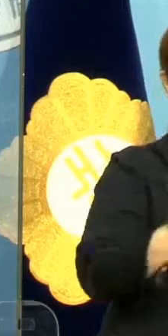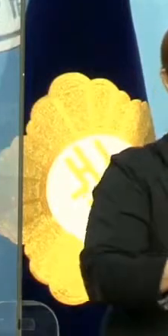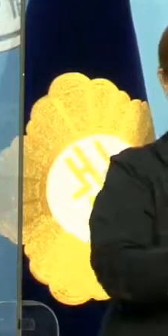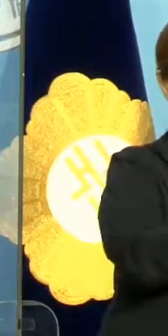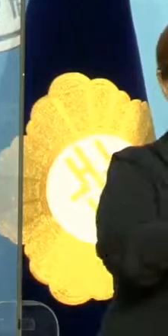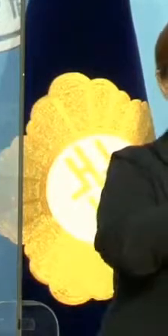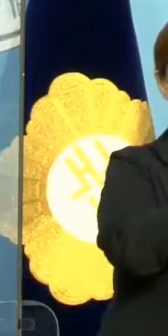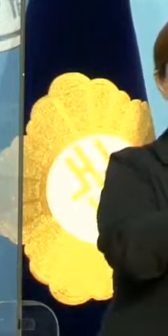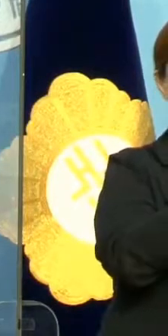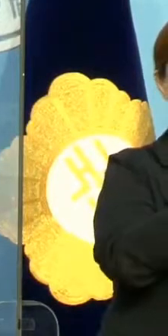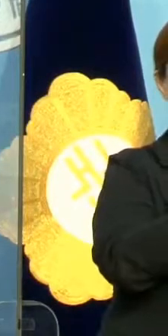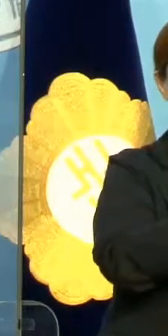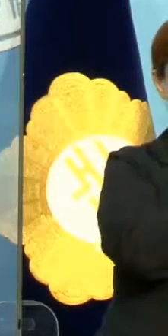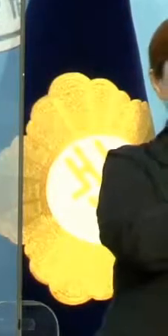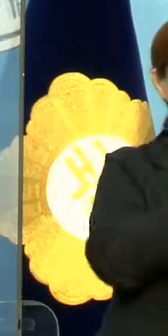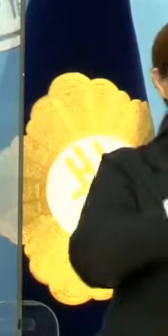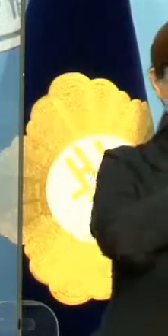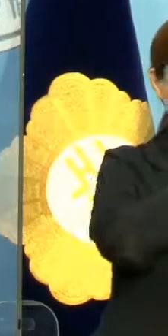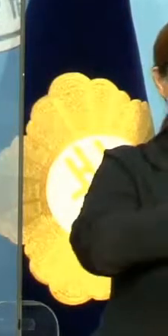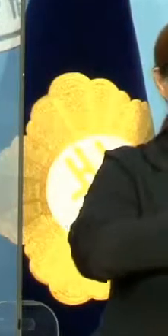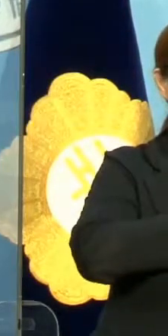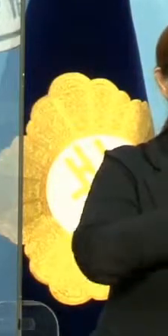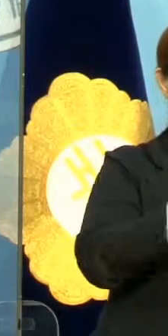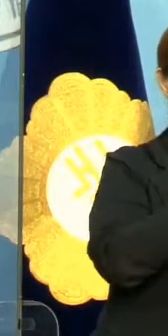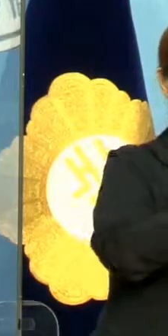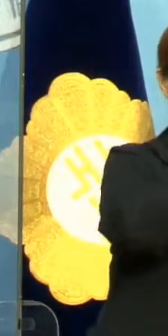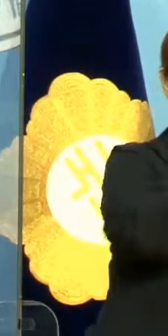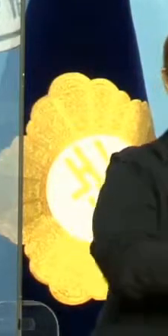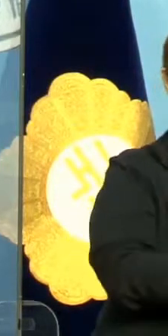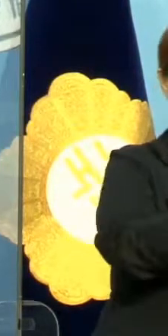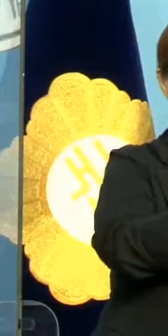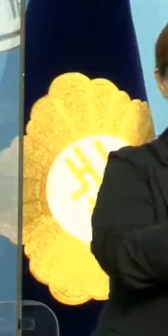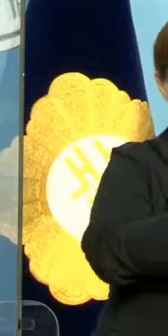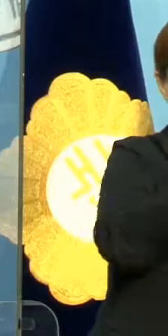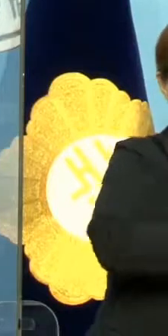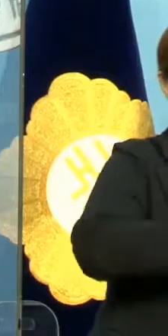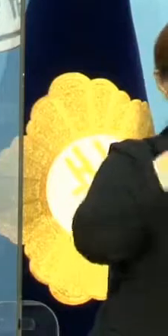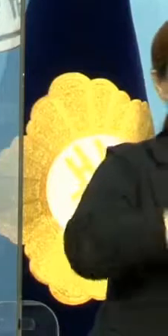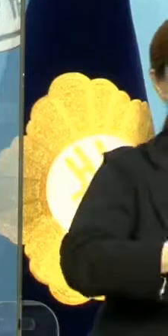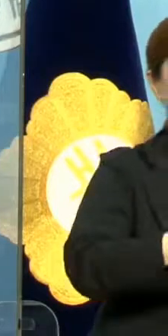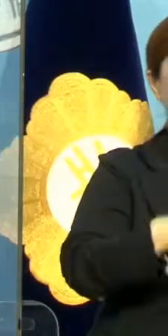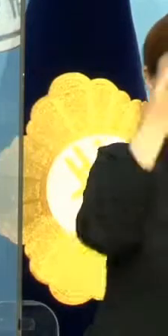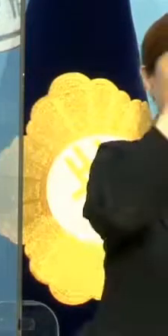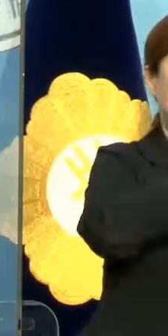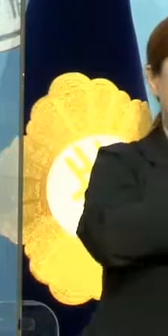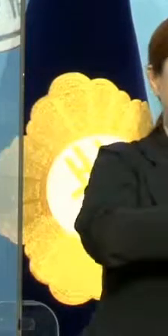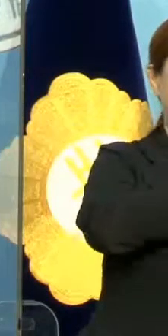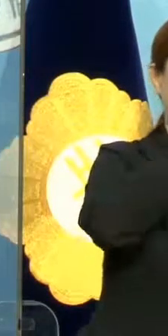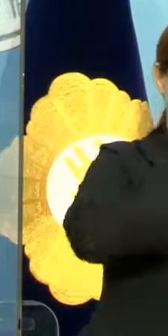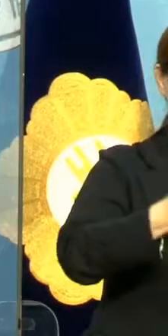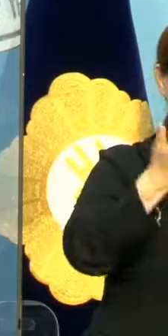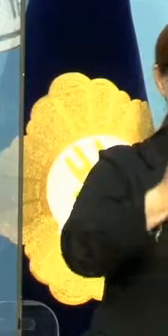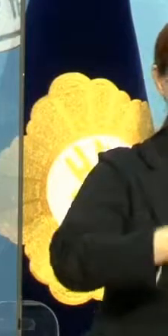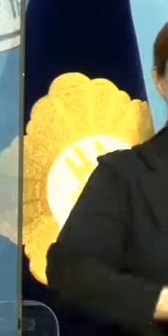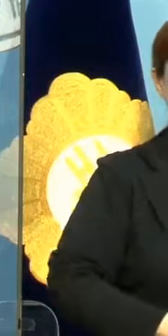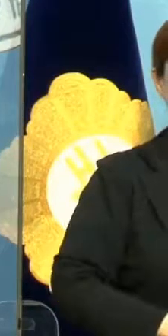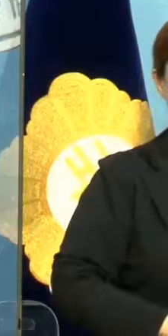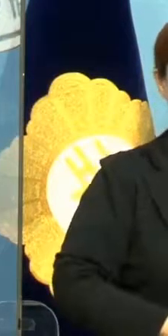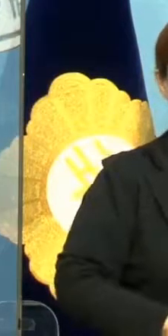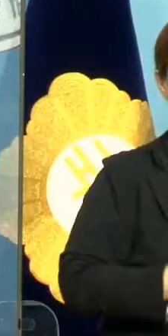관련한 각 쏭 의혹과 고발 건에 대해 철저하게 조사 미 수사 해주십시오